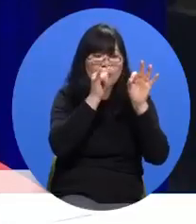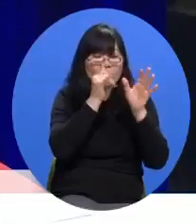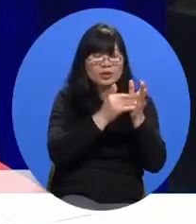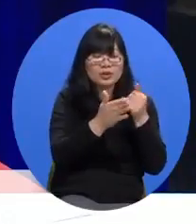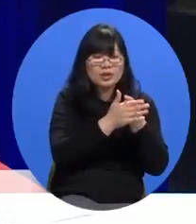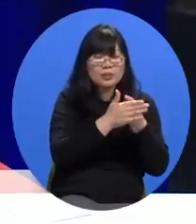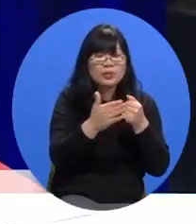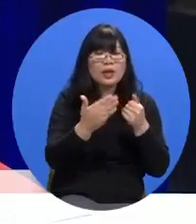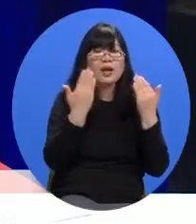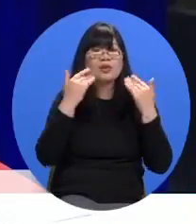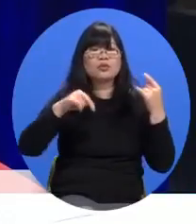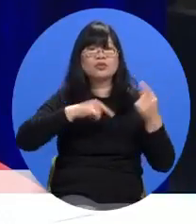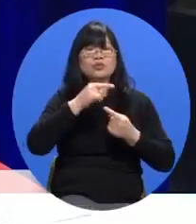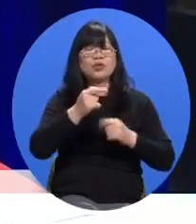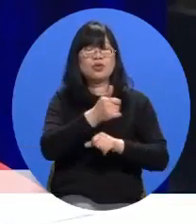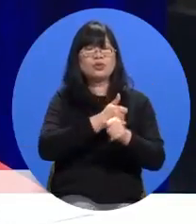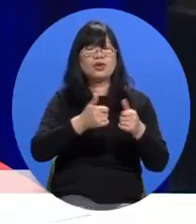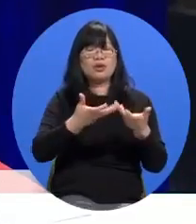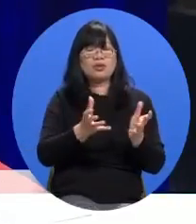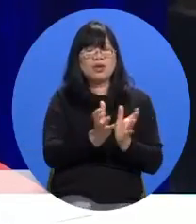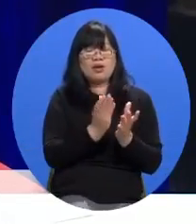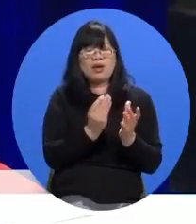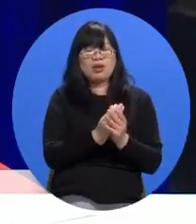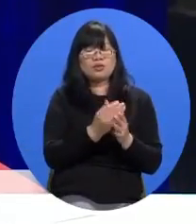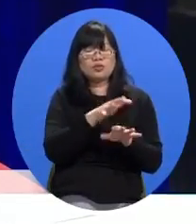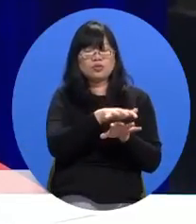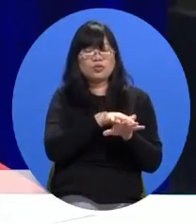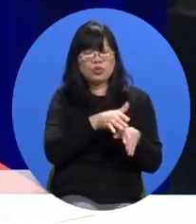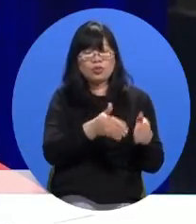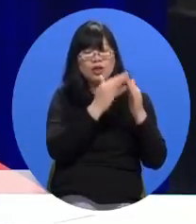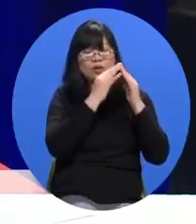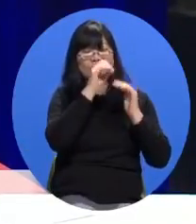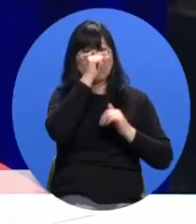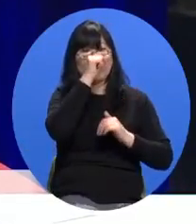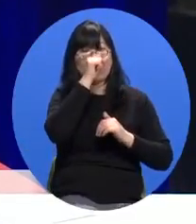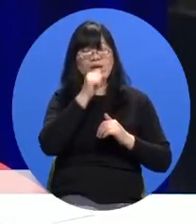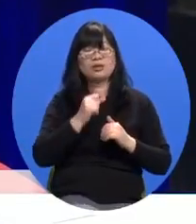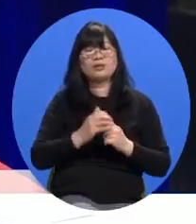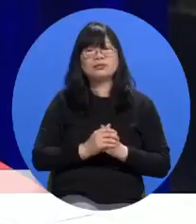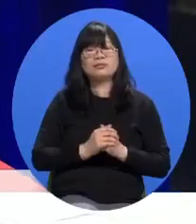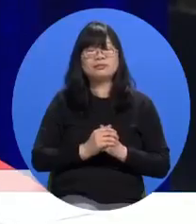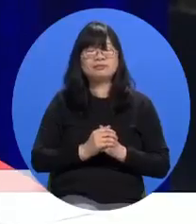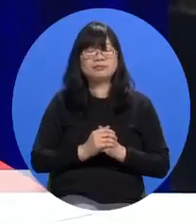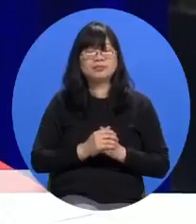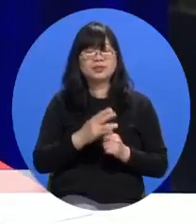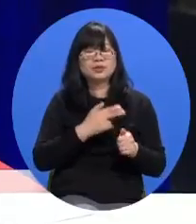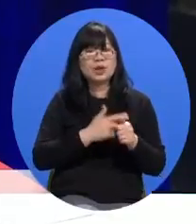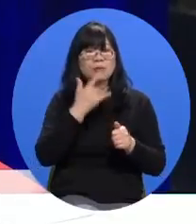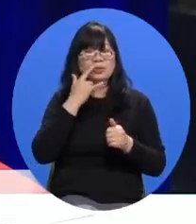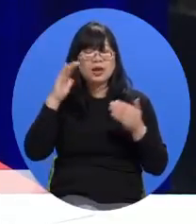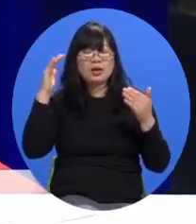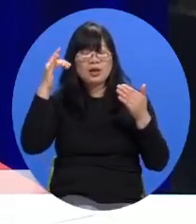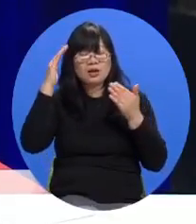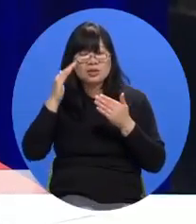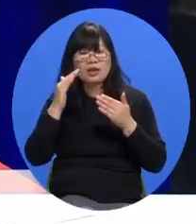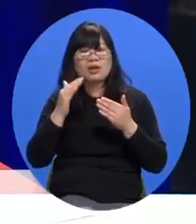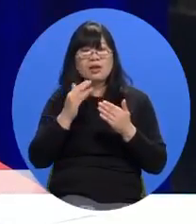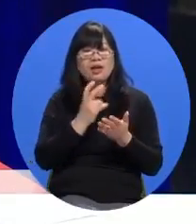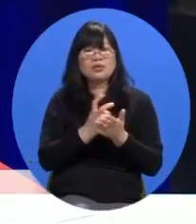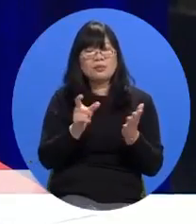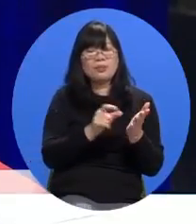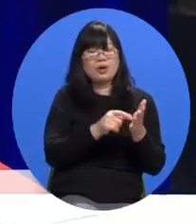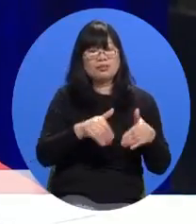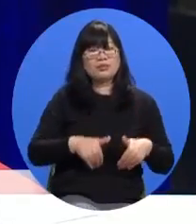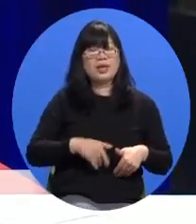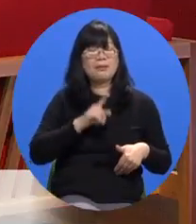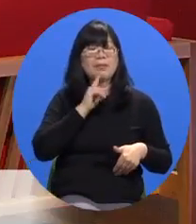알겠습니다. 의미에서 학교 운영위원회가 좀 완결된 구조로 가는데 학생회, 교사회, 학부모회 법제화가 필요하지 않을까 하는 네. 생각이 들어서